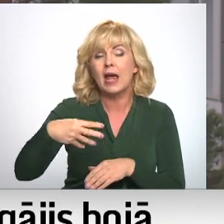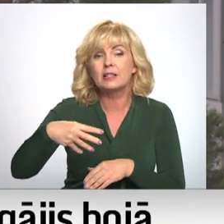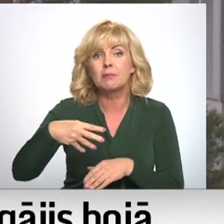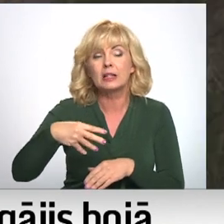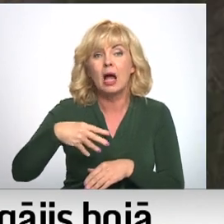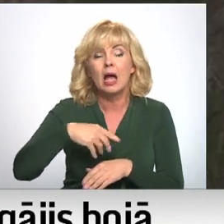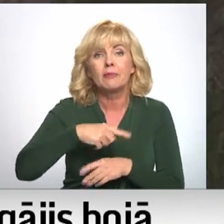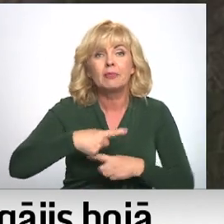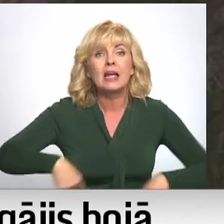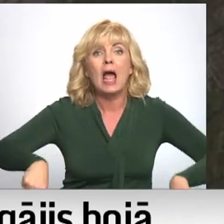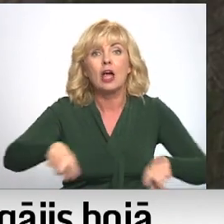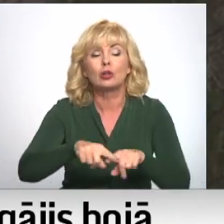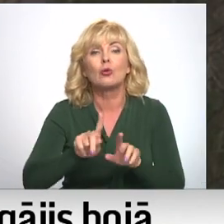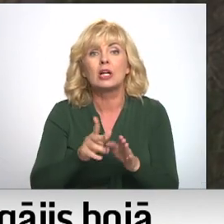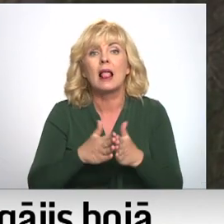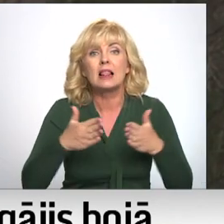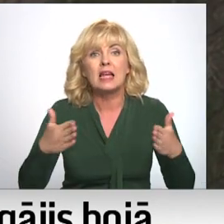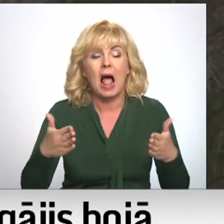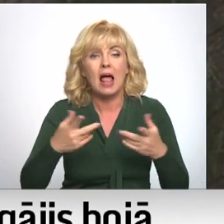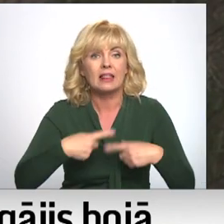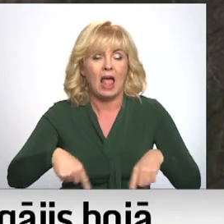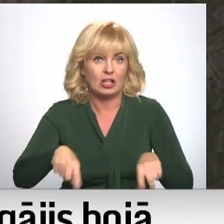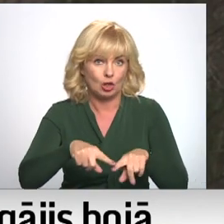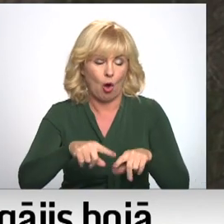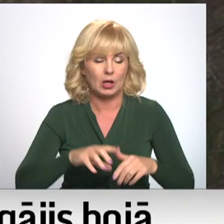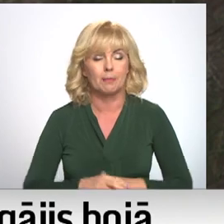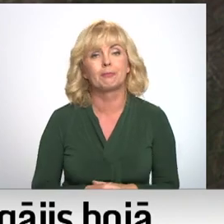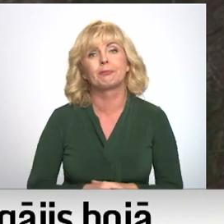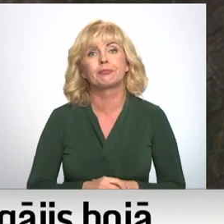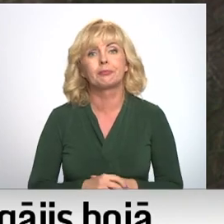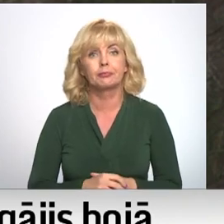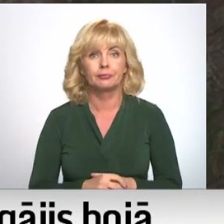hektāru lielajā teritorijā. Madara Līcīte, Aigars Kovaļevskis, Latvijas televīzija.